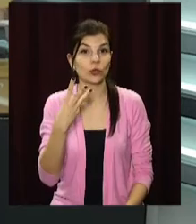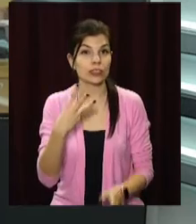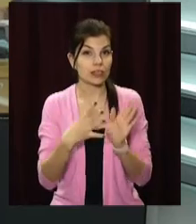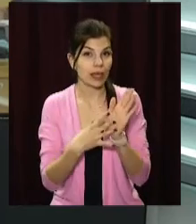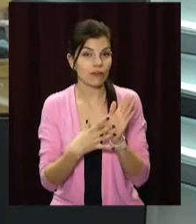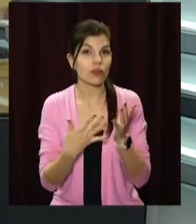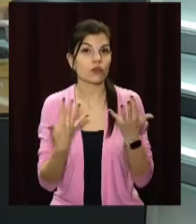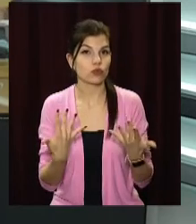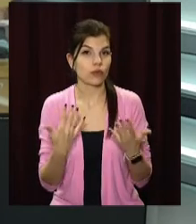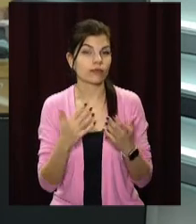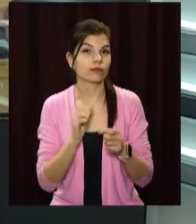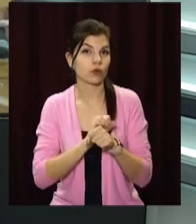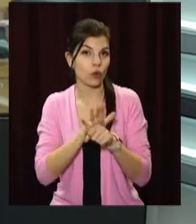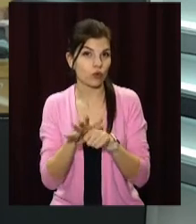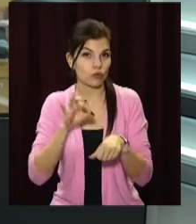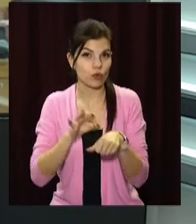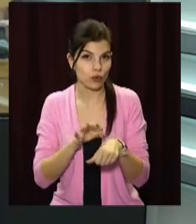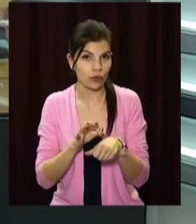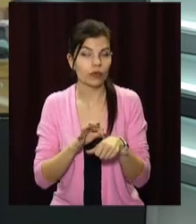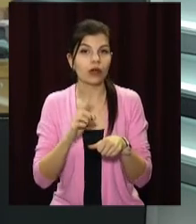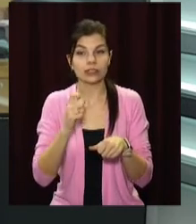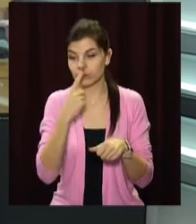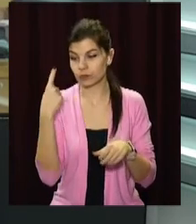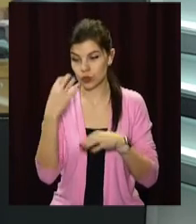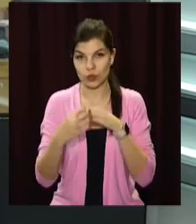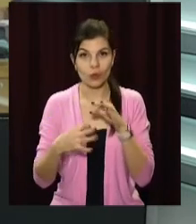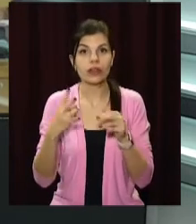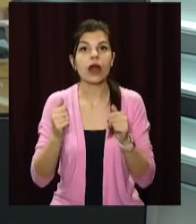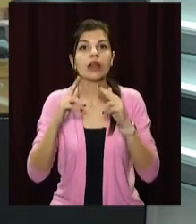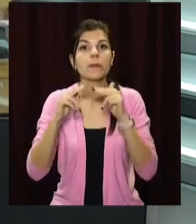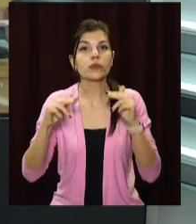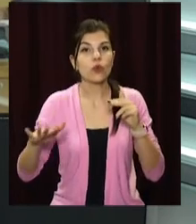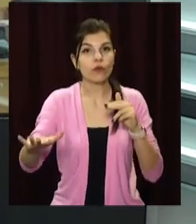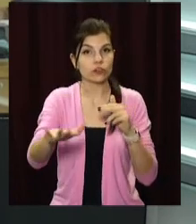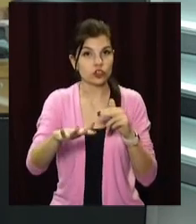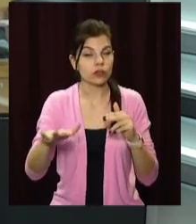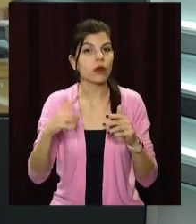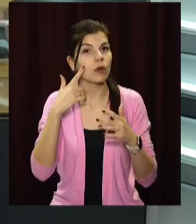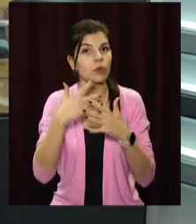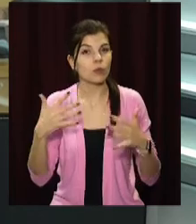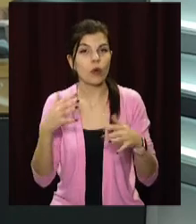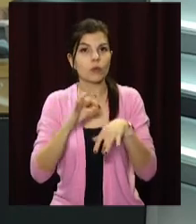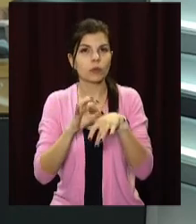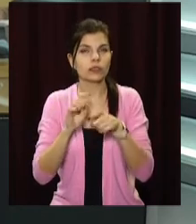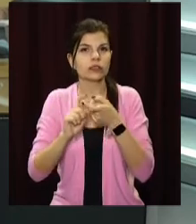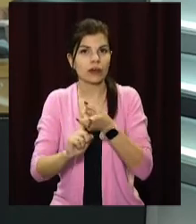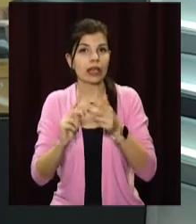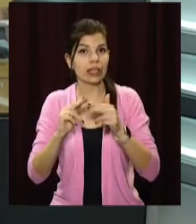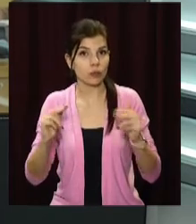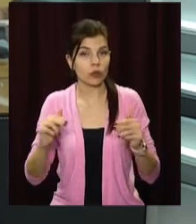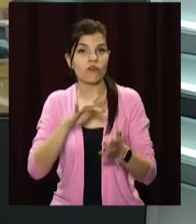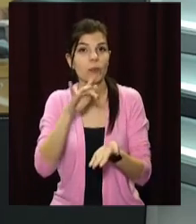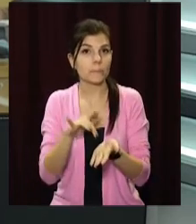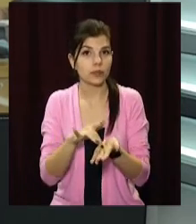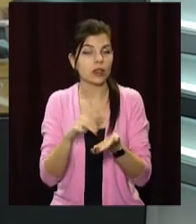539 – стільки нових випадків корони зафіксували за попередню добу на Дніпропетровщині. В антилідерах за кількістю заражень Дніпро в